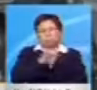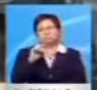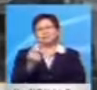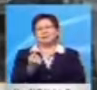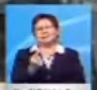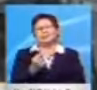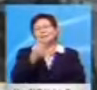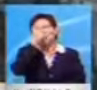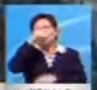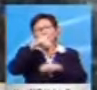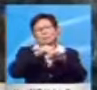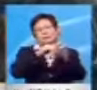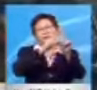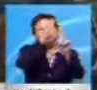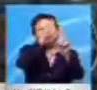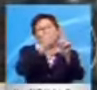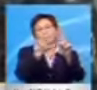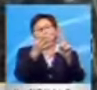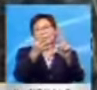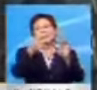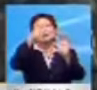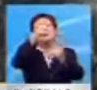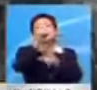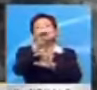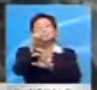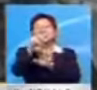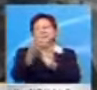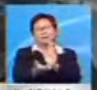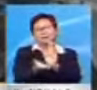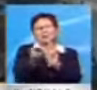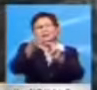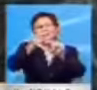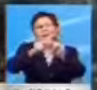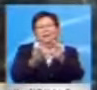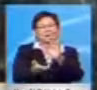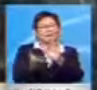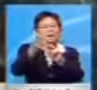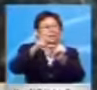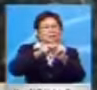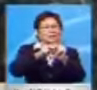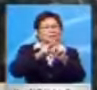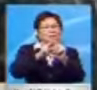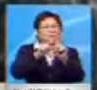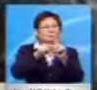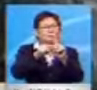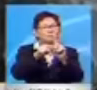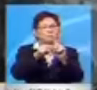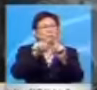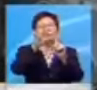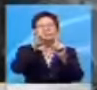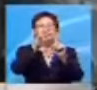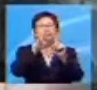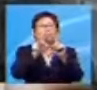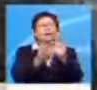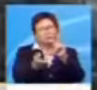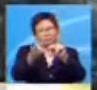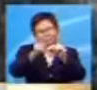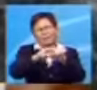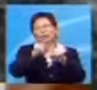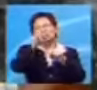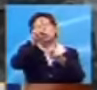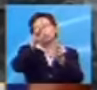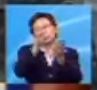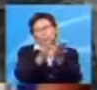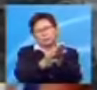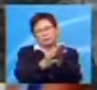harga pada 1 April diesel dah jadi satu satu berapa sat tu ada kenaikan dalam 20 sen